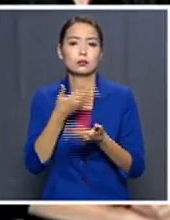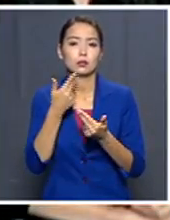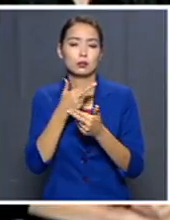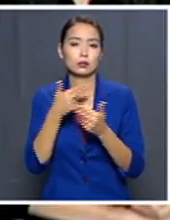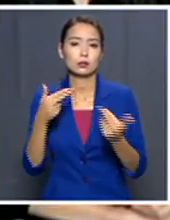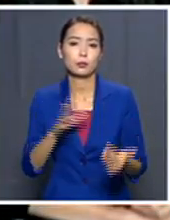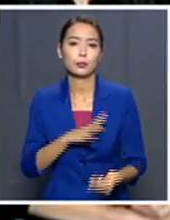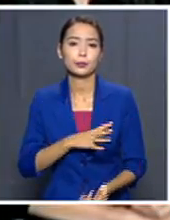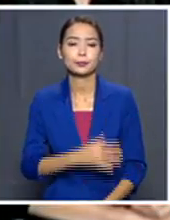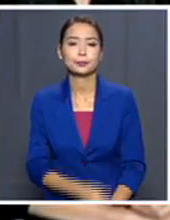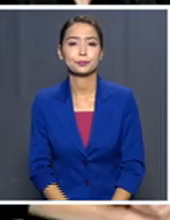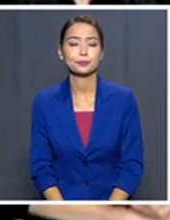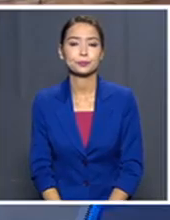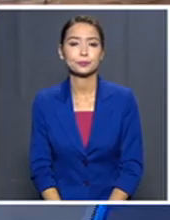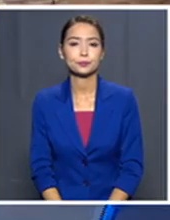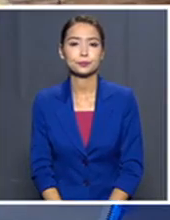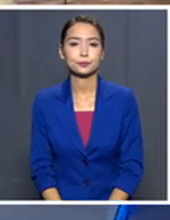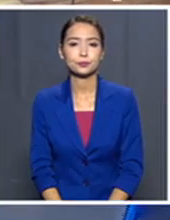шығарып келеді.